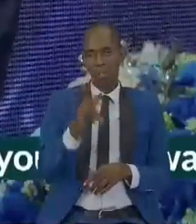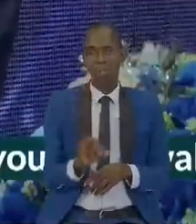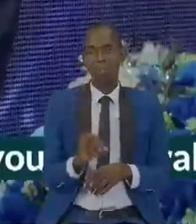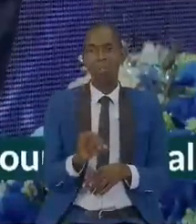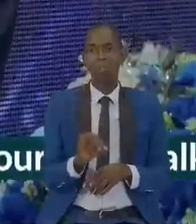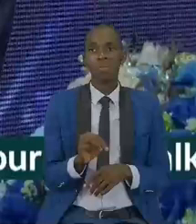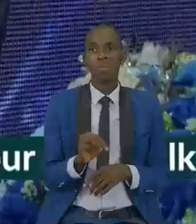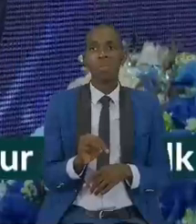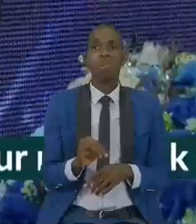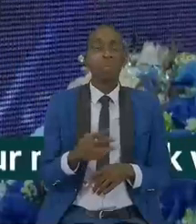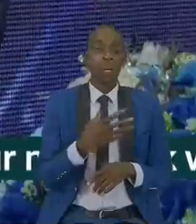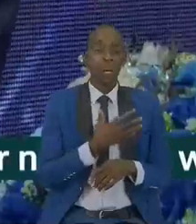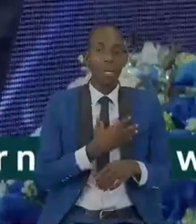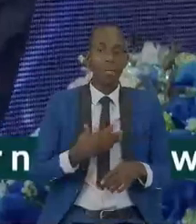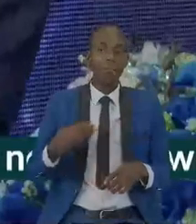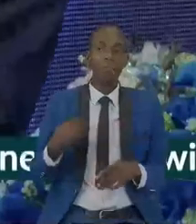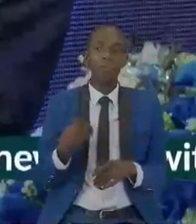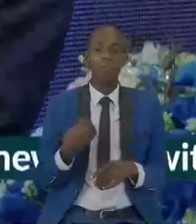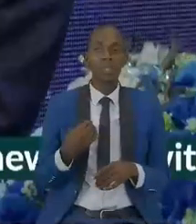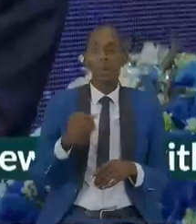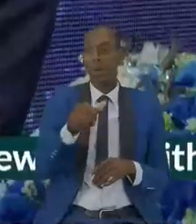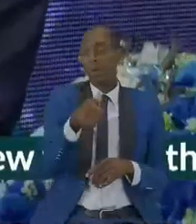Donc, dépendant de là où vous êtes,